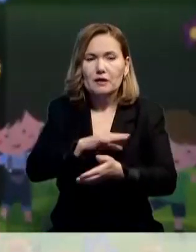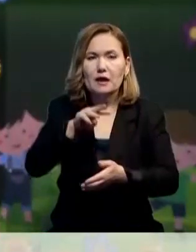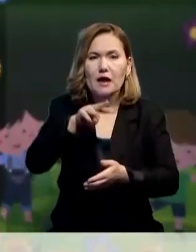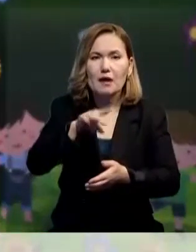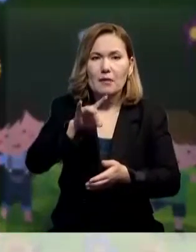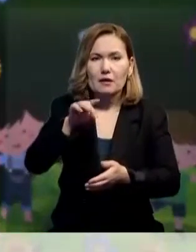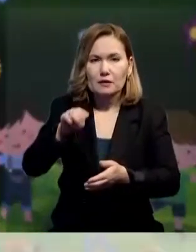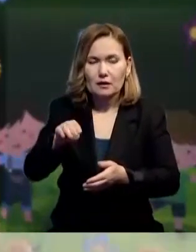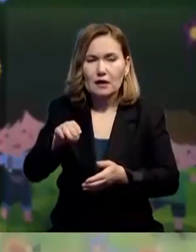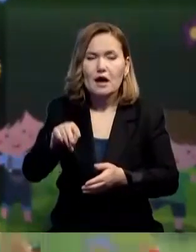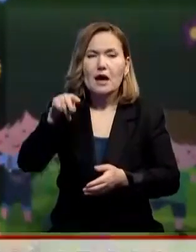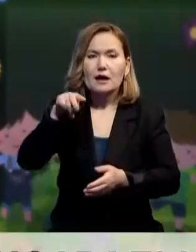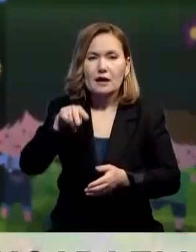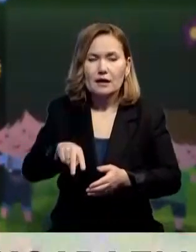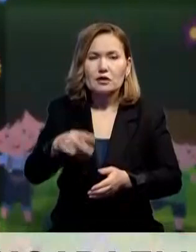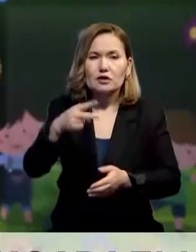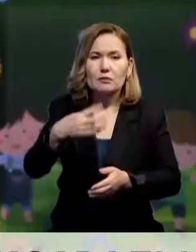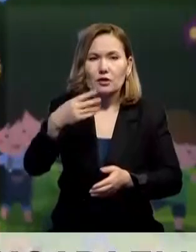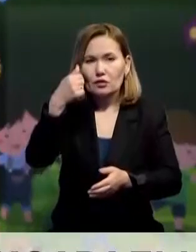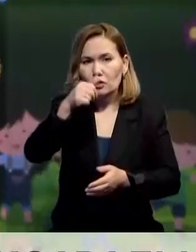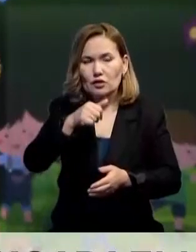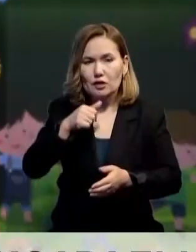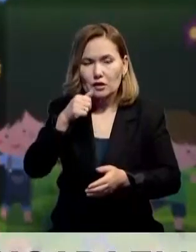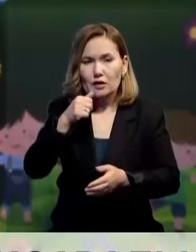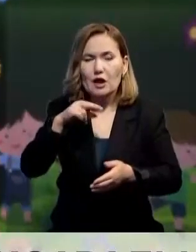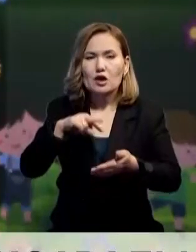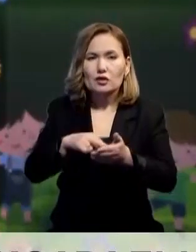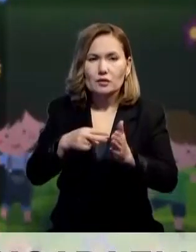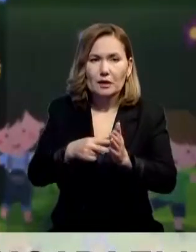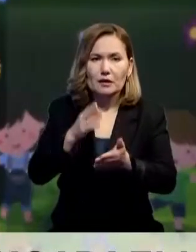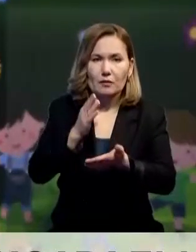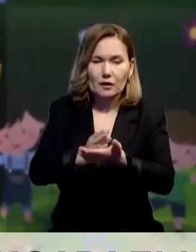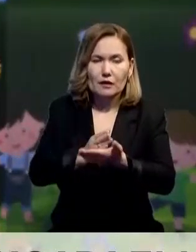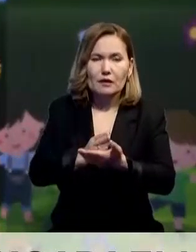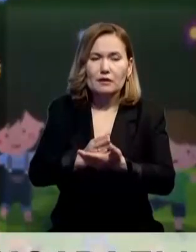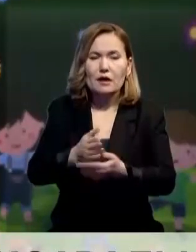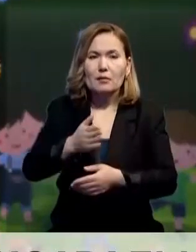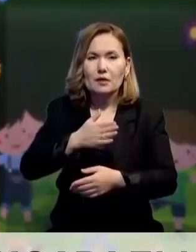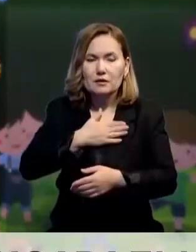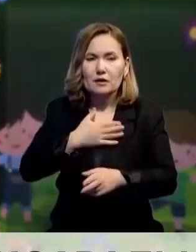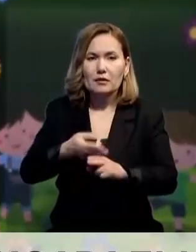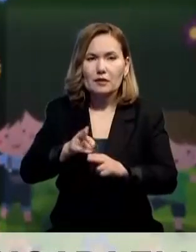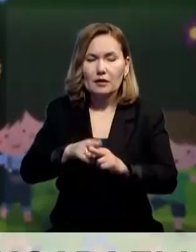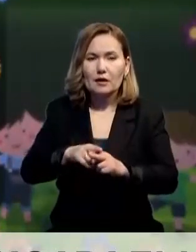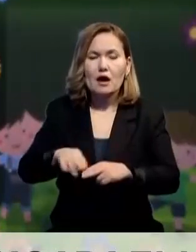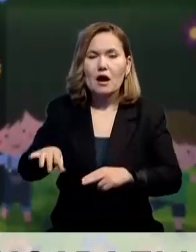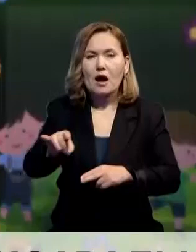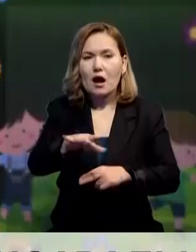Ол бұйырса 2024 жылға жоспарда тұр. Бізде біздің